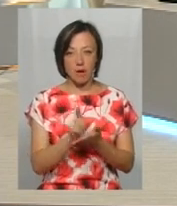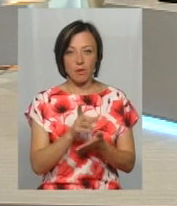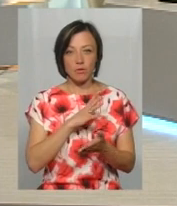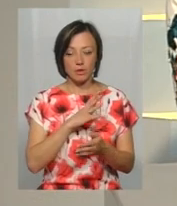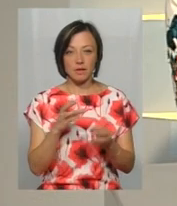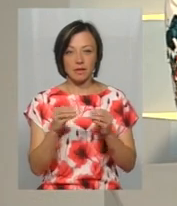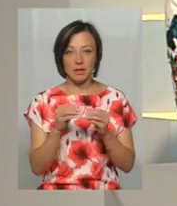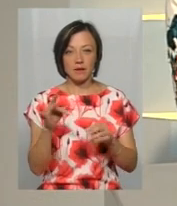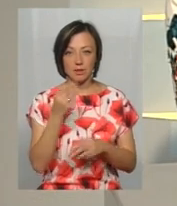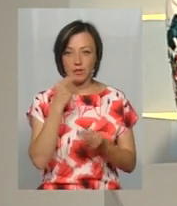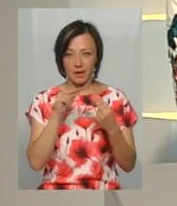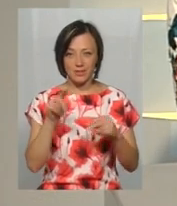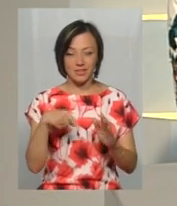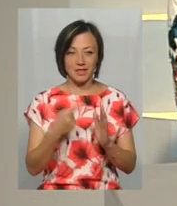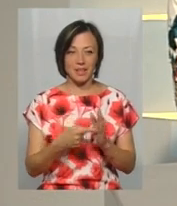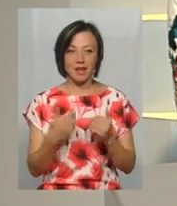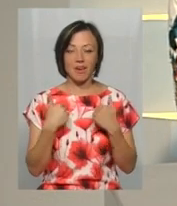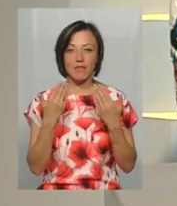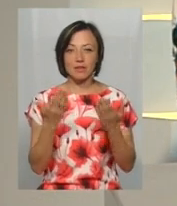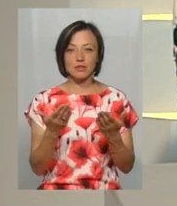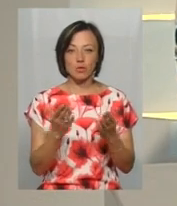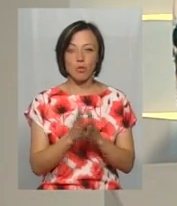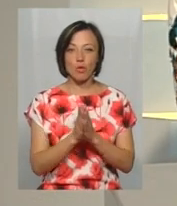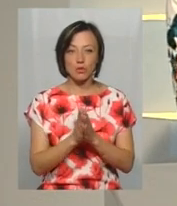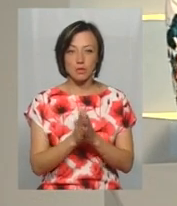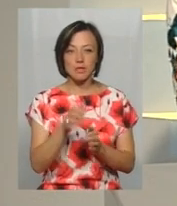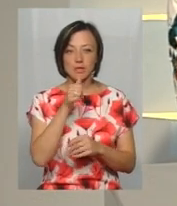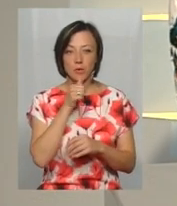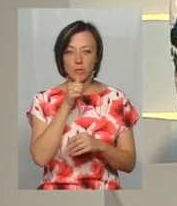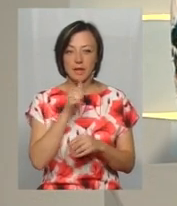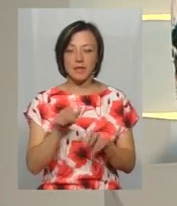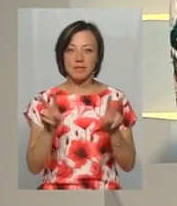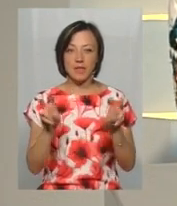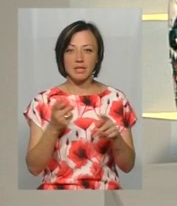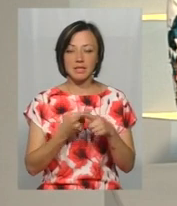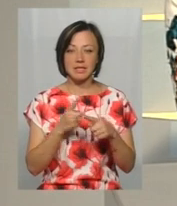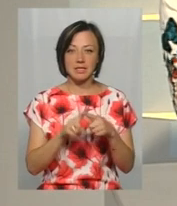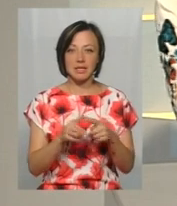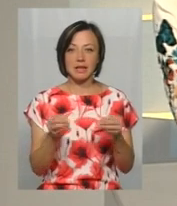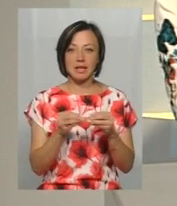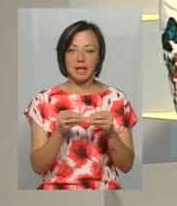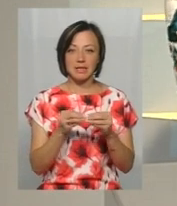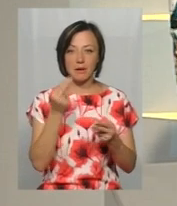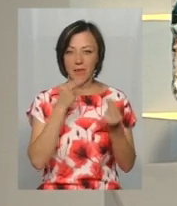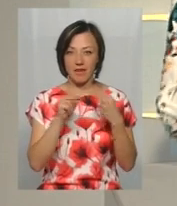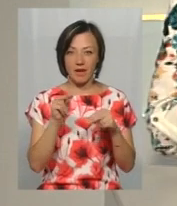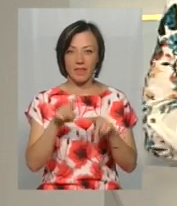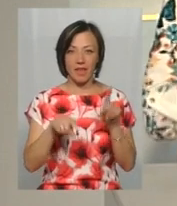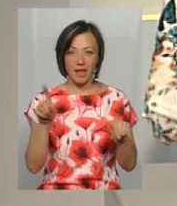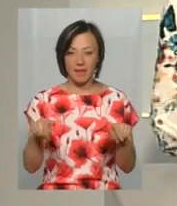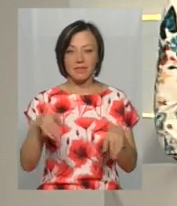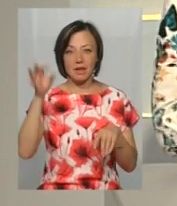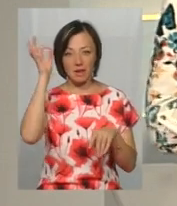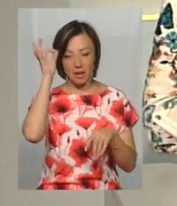в разів 10 кращим. То я вас попрошу, спробуйте назвати оці 10 переваг. Про деякі з них ви